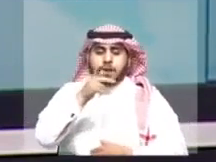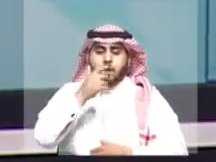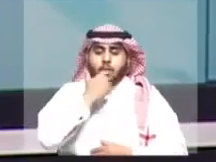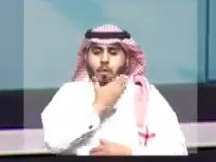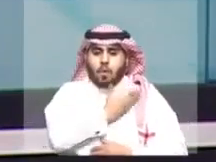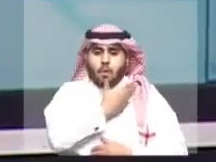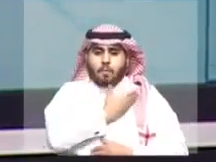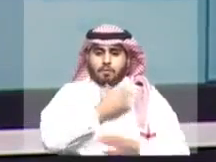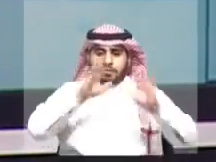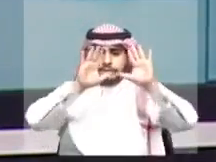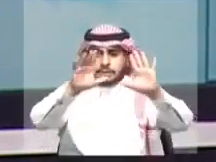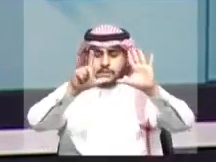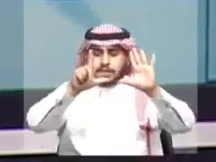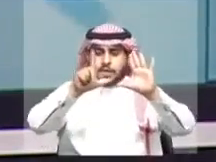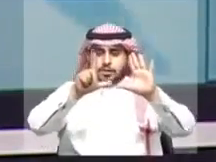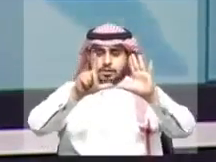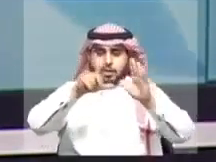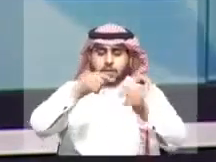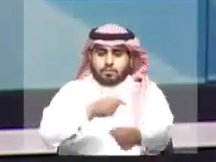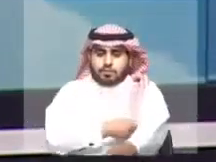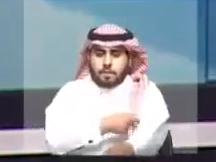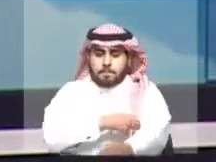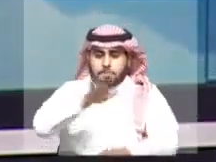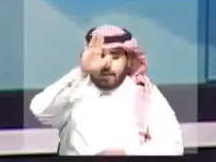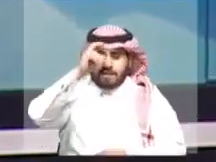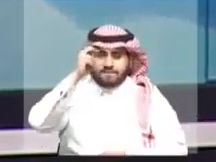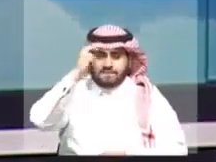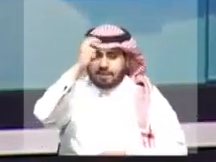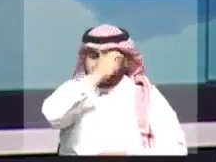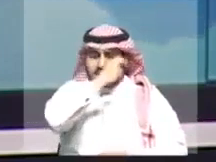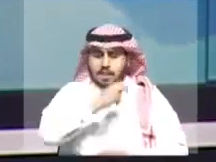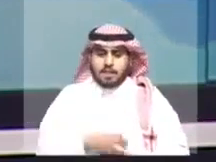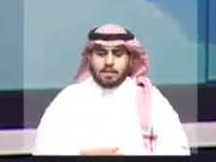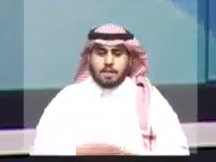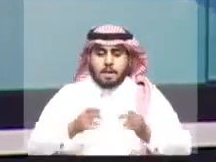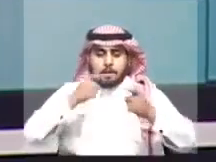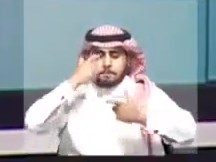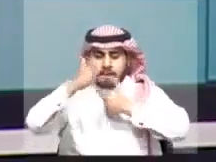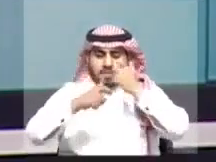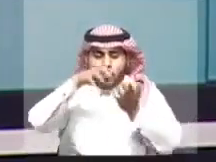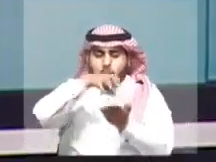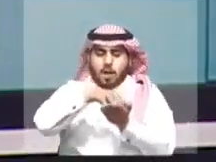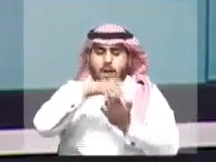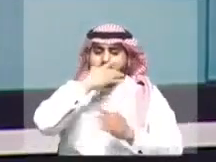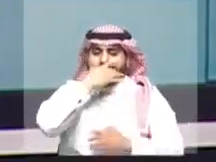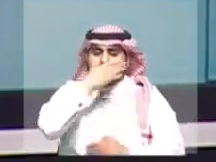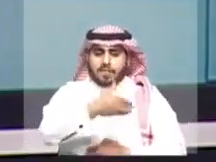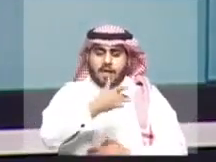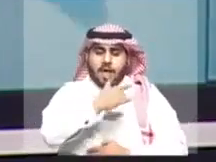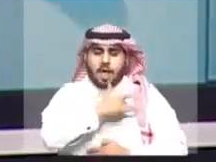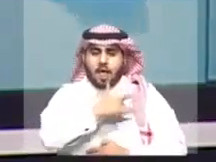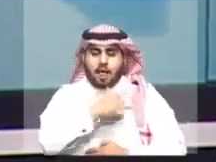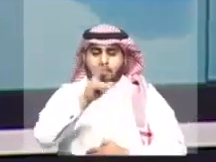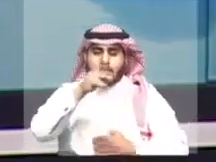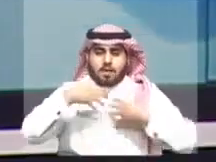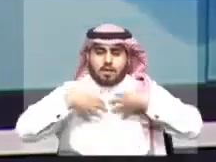يبلغ من العمر 17 عاما، وذلك في مستشفى الملك فيصل التخصصي ومركز الأبحاث في الرياض إثر زرع قلب